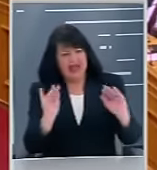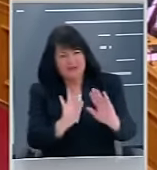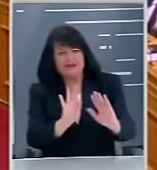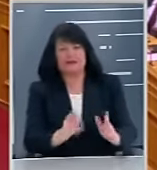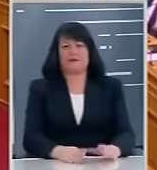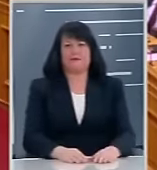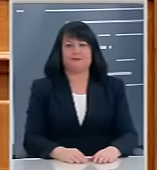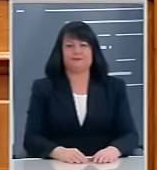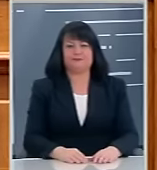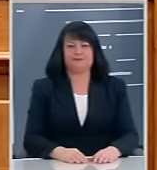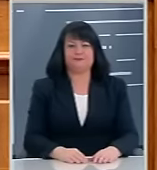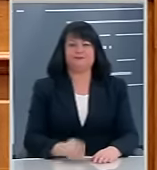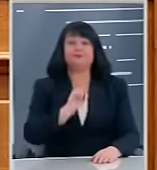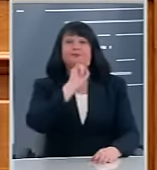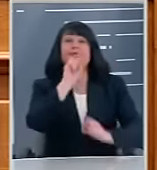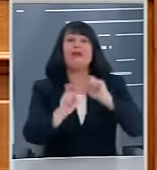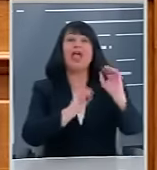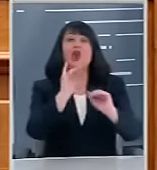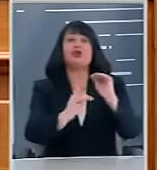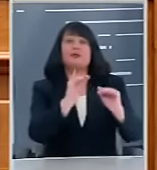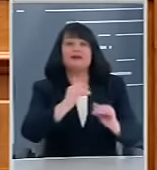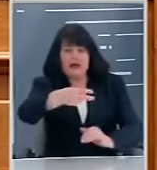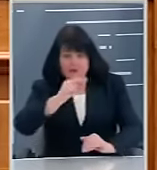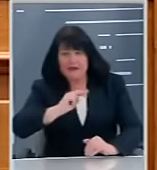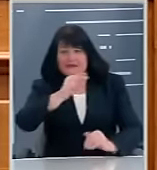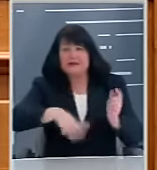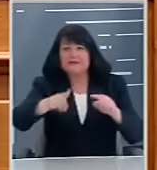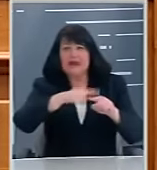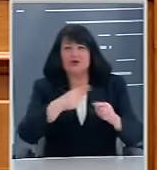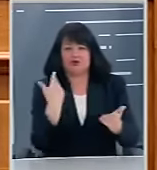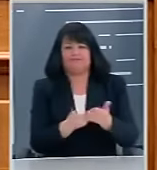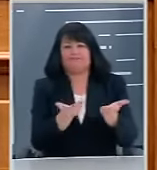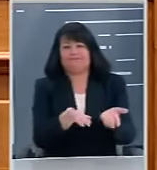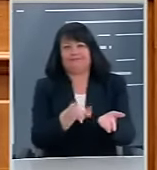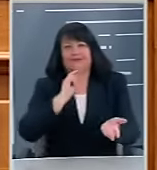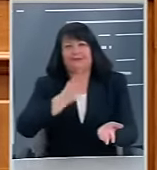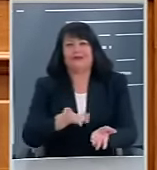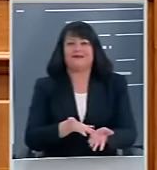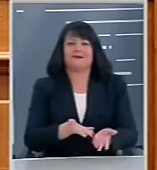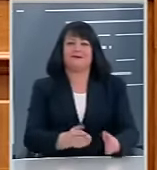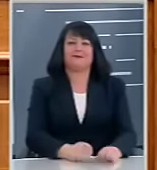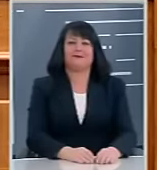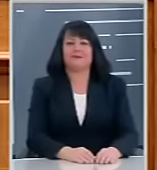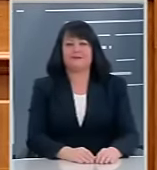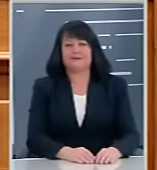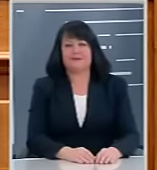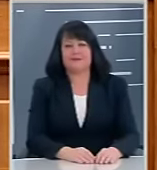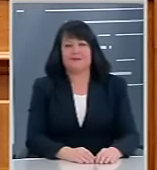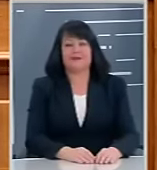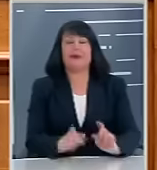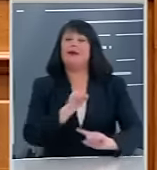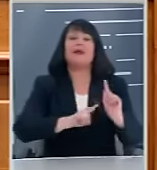Ερωτήματα θέτω, τα οποία την απάντηση τη δίνει ο ίδιος ο ελληνικός λαός. Η απάντηση λοιπόν, κυρίες και κύριοι